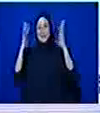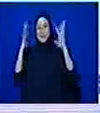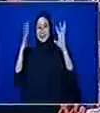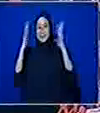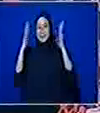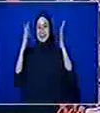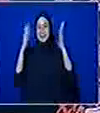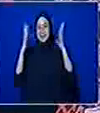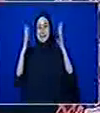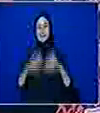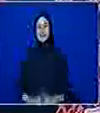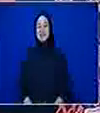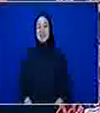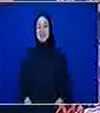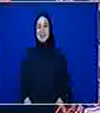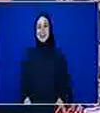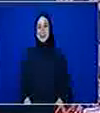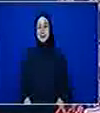Tepuk tangan dulu.